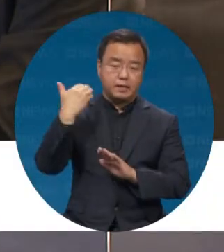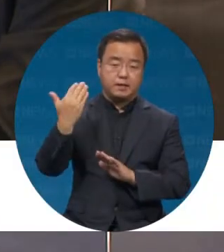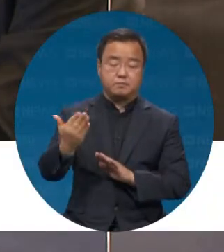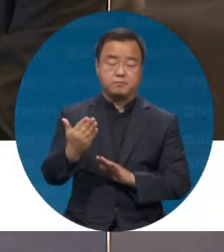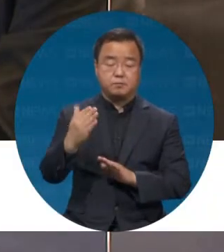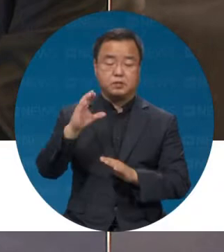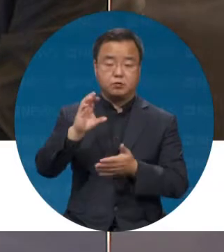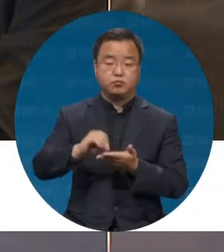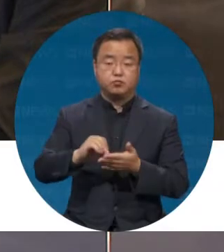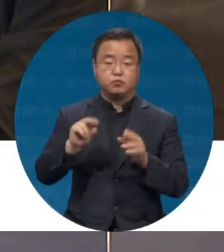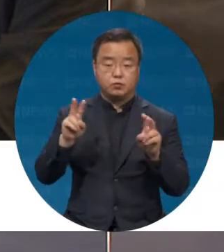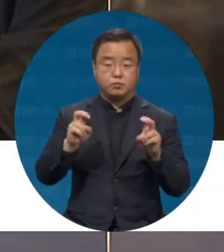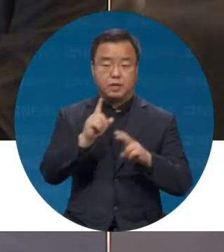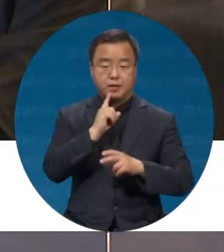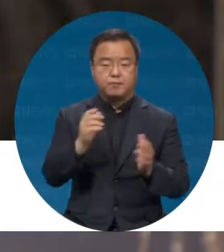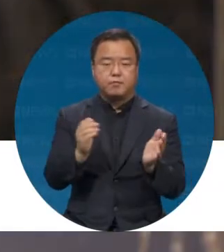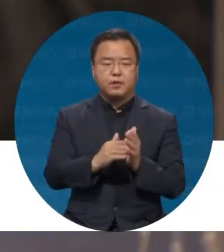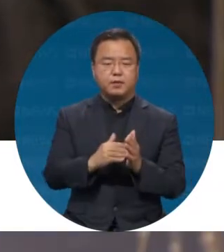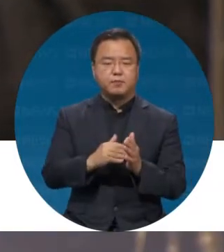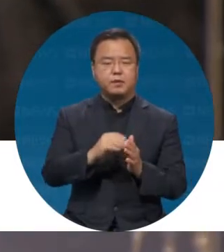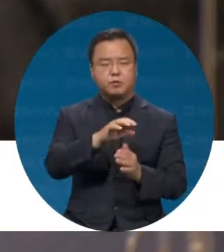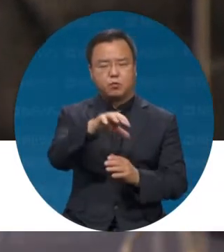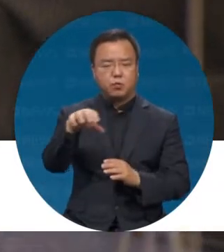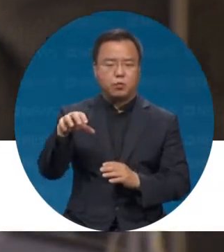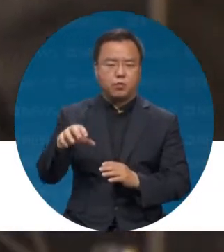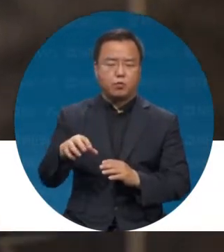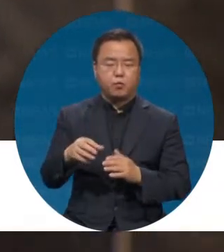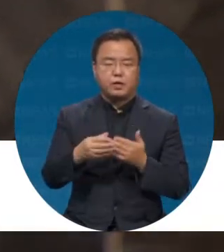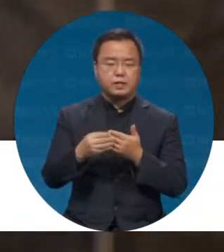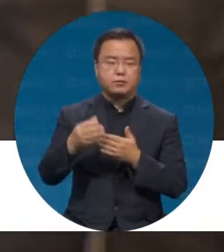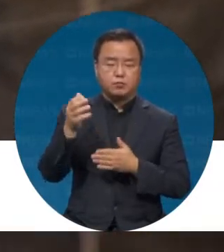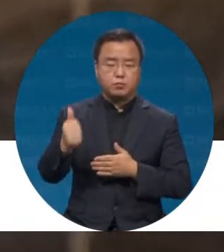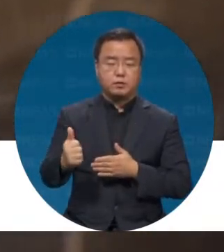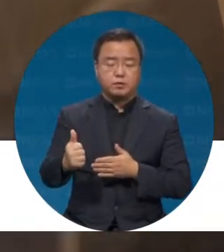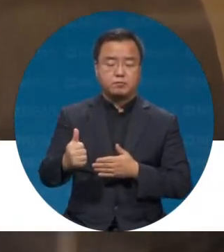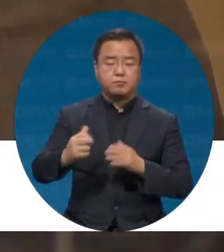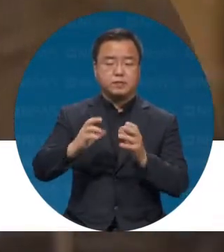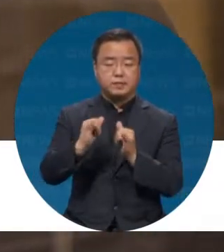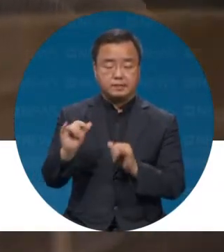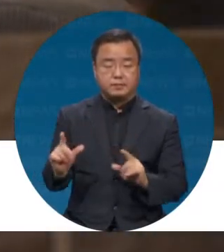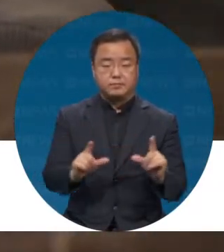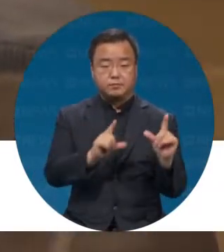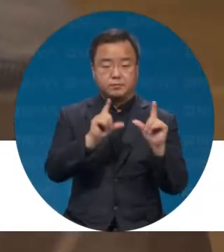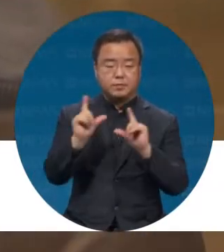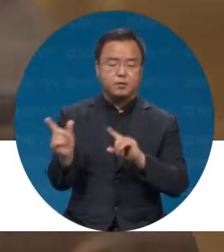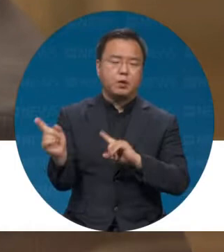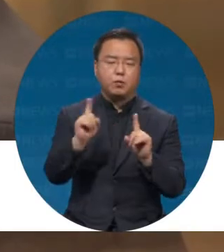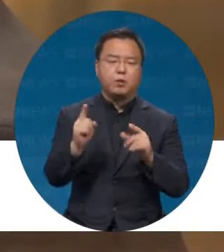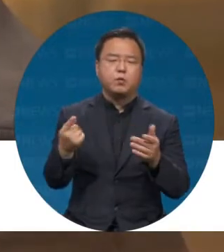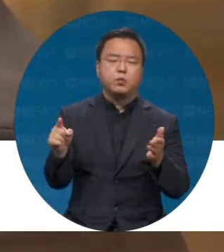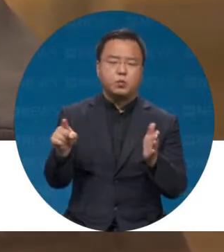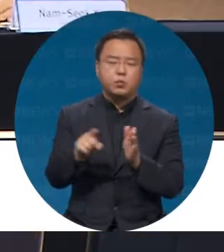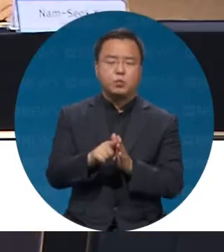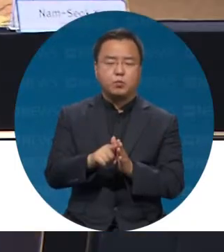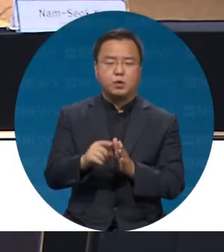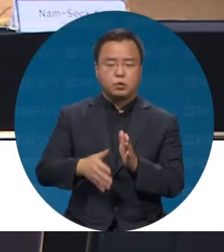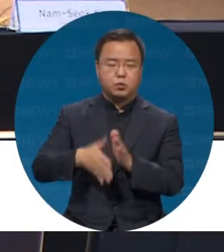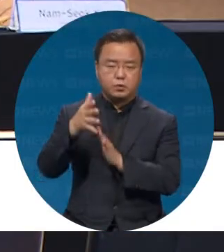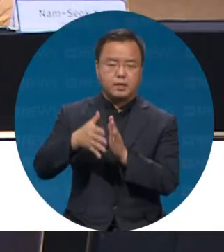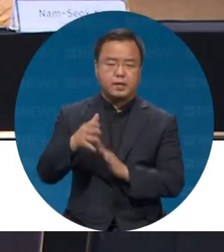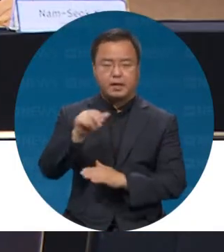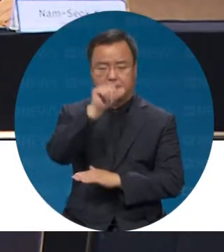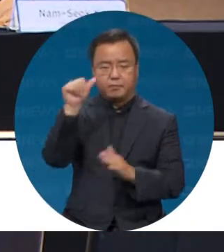세계 229개 학습도시의 수장들은 코로나19 이후 시민들의 일상이 회복되기 위해선 도시가 평생